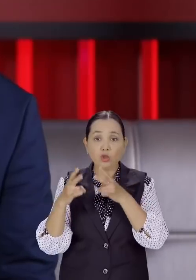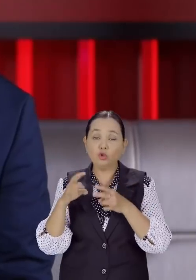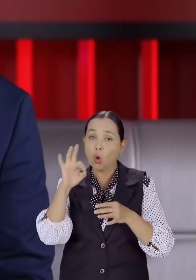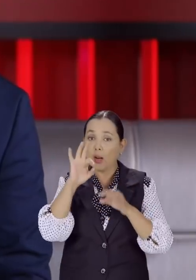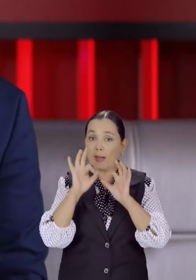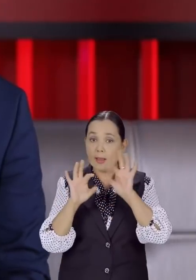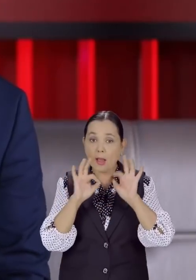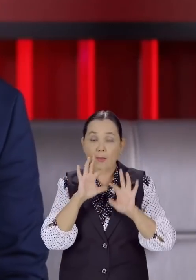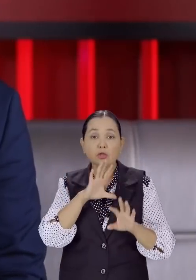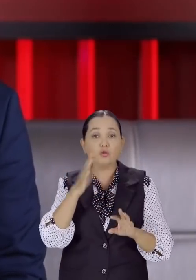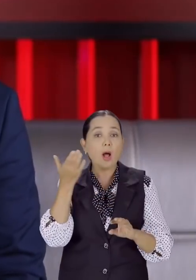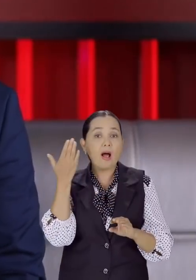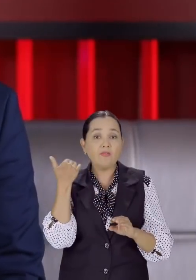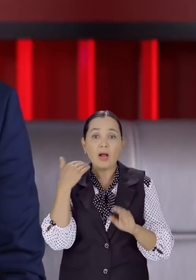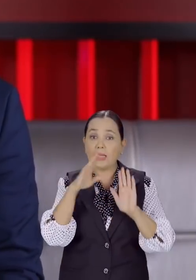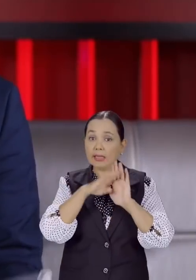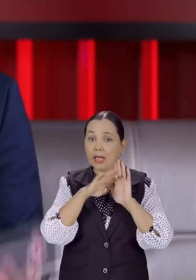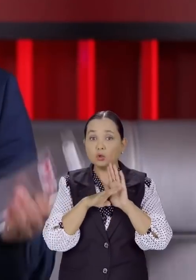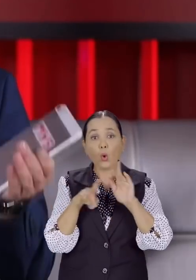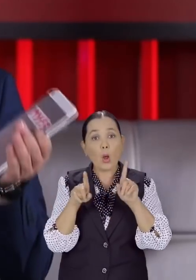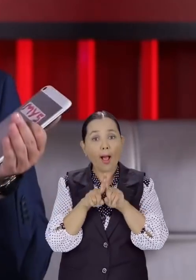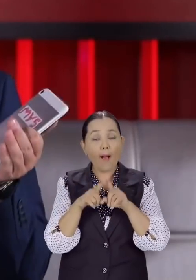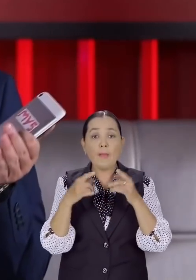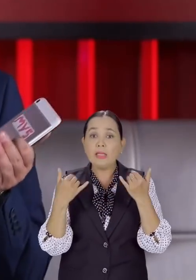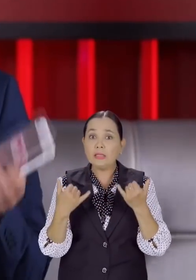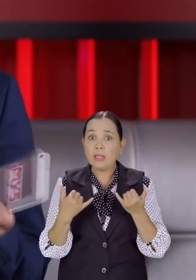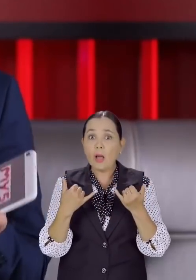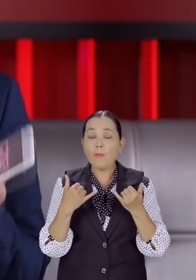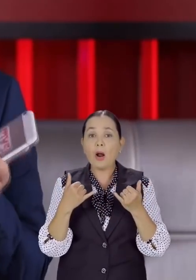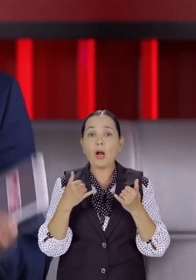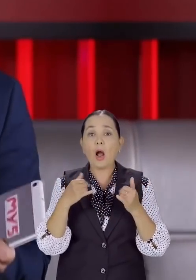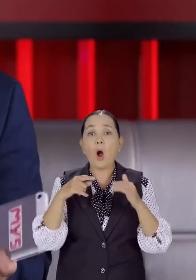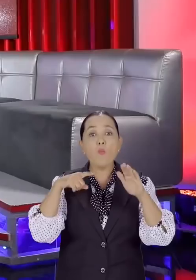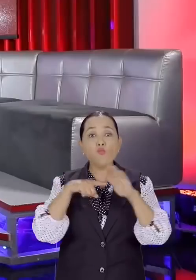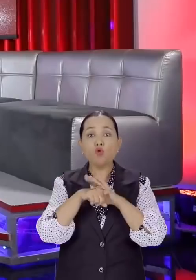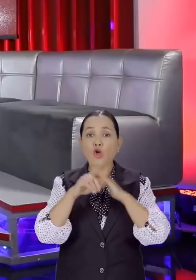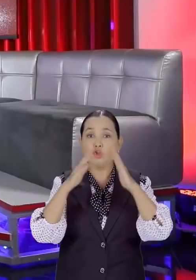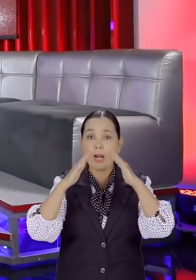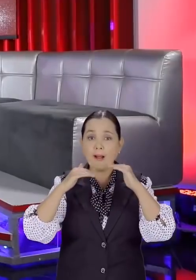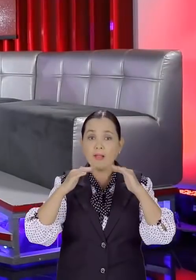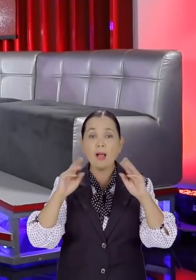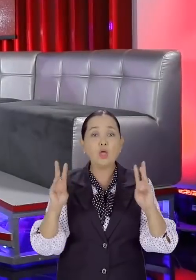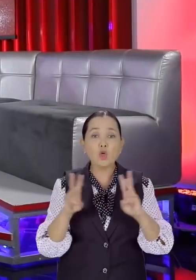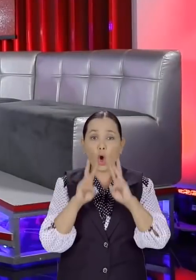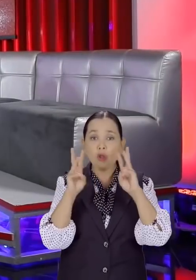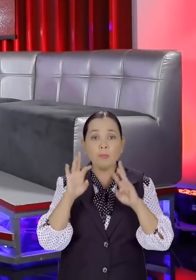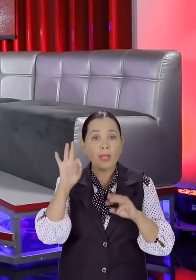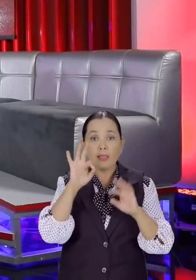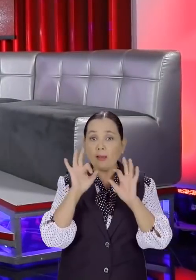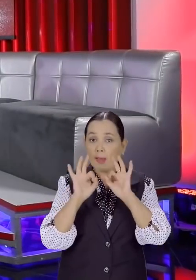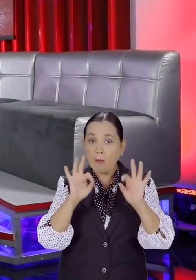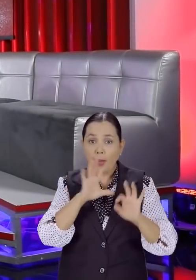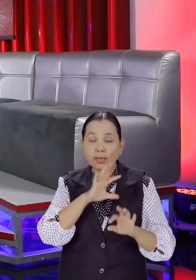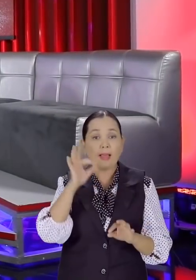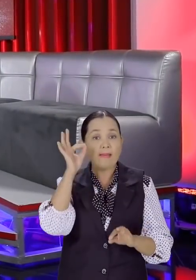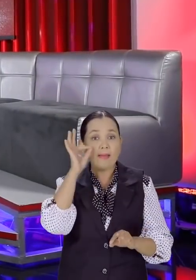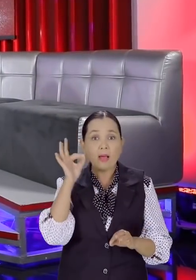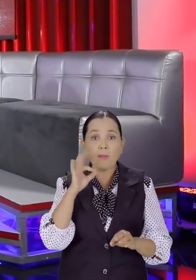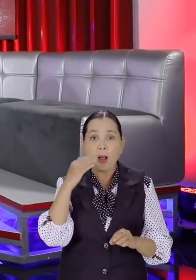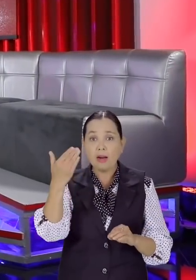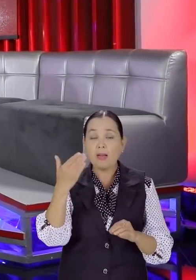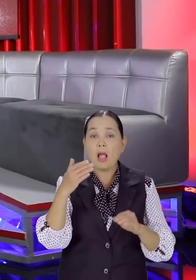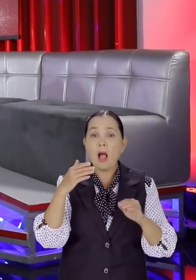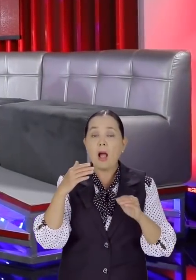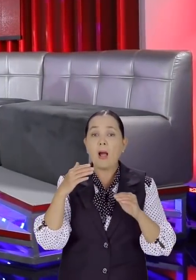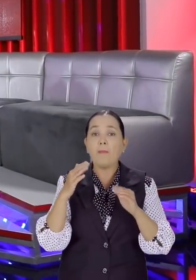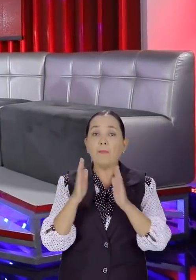haqida gapirmoqchimiz. Avvalgi dasturlarimizda ham demak muhojirlar lageri yonib ketgani haqida gapirgandik. Ular Germaniyadan